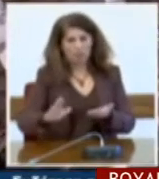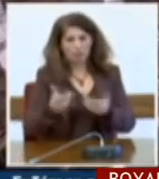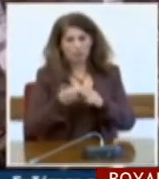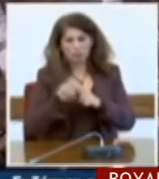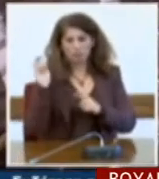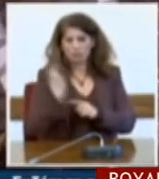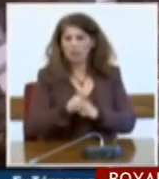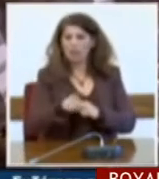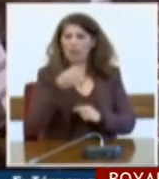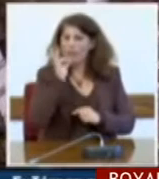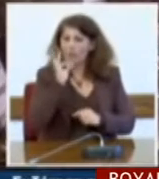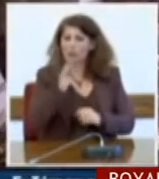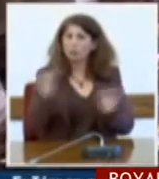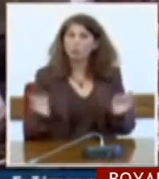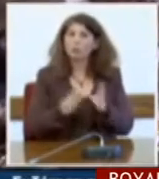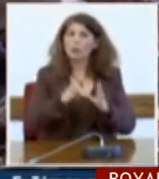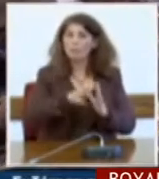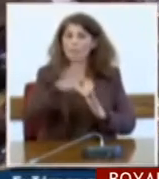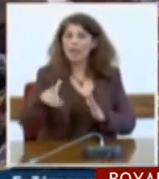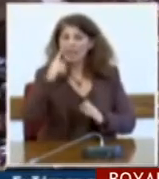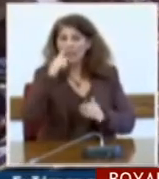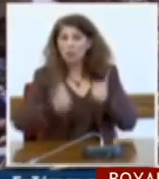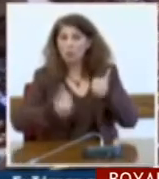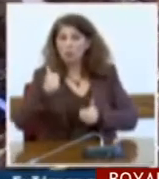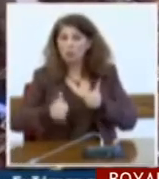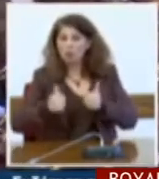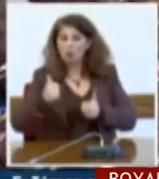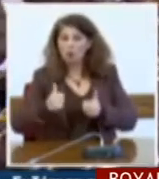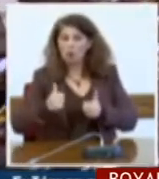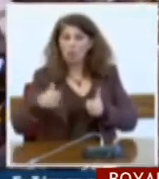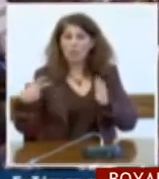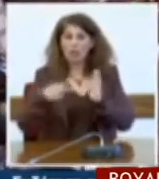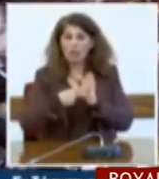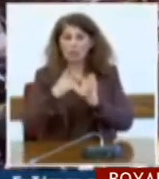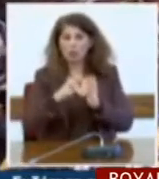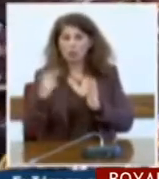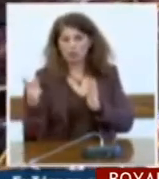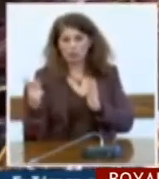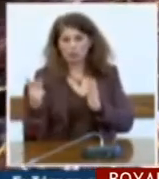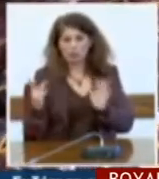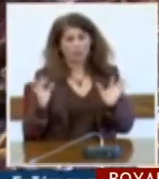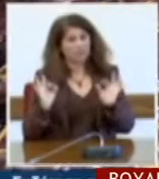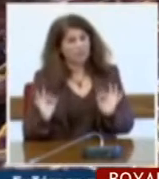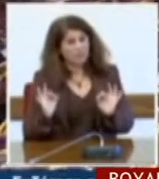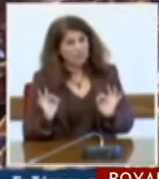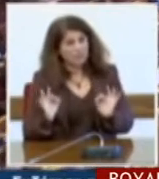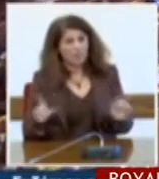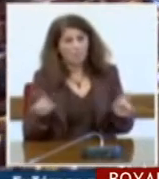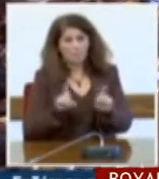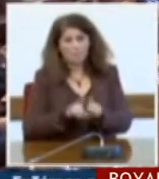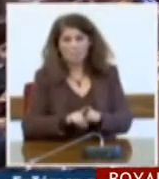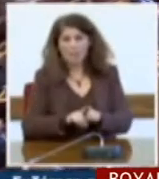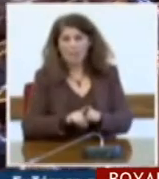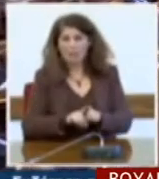καφές, τουλάχιστον μέχρι τον Ιούνιο του 2022. Και βέβαια, μαζί με αυτές τις